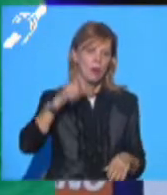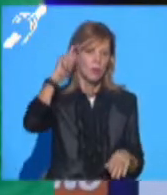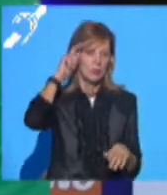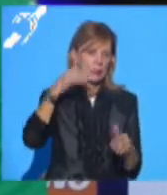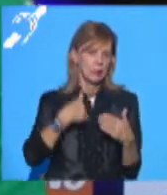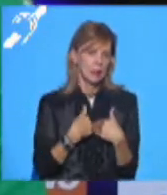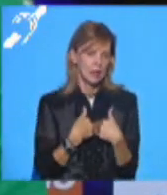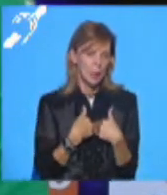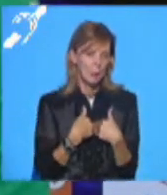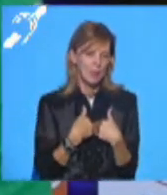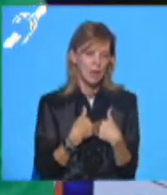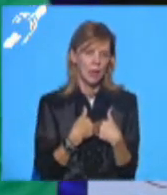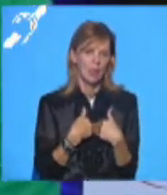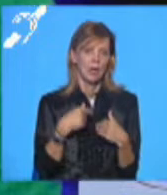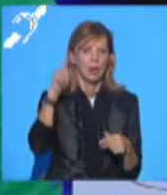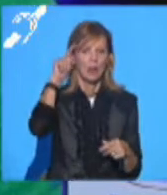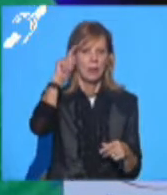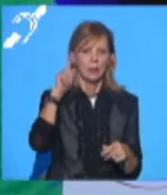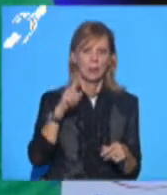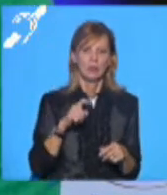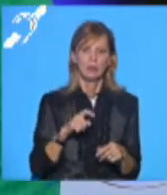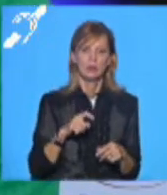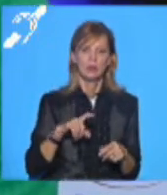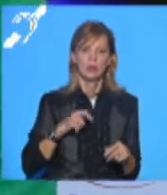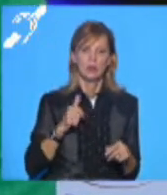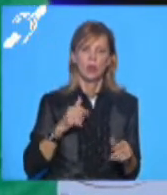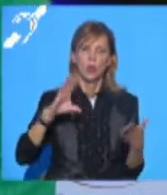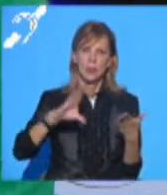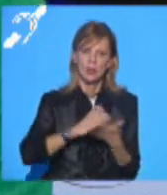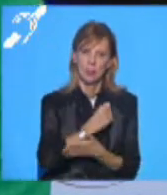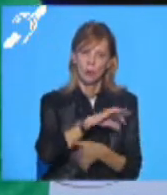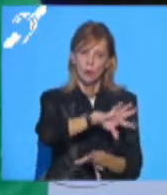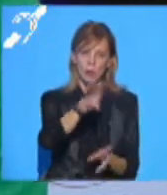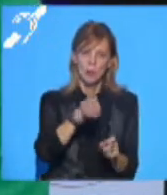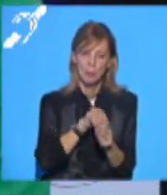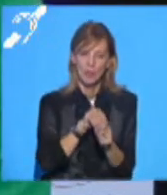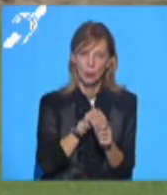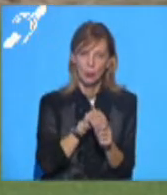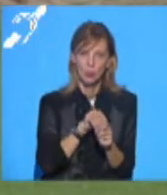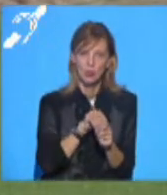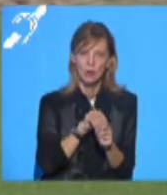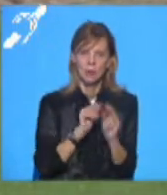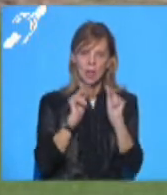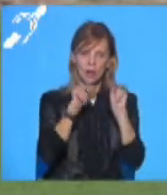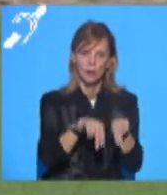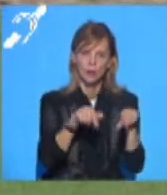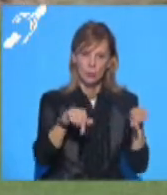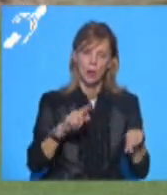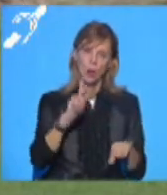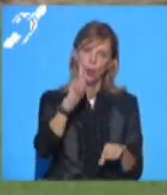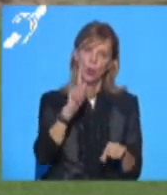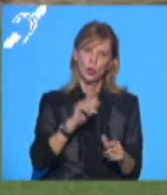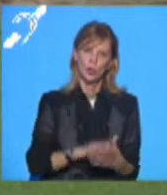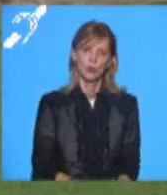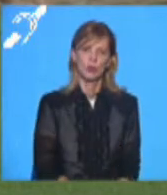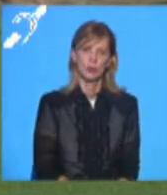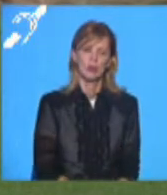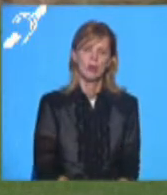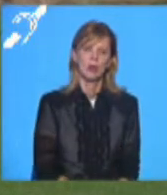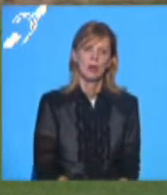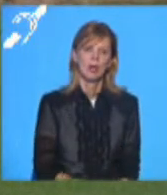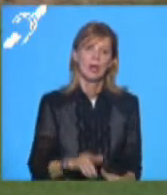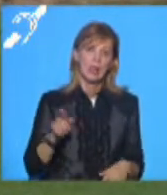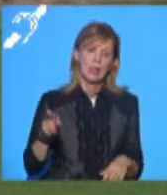mine, cred că o să reușim împreună să ajungem acolo sus. De-a lungul